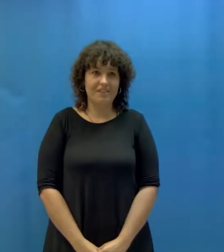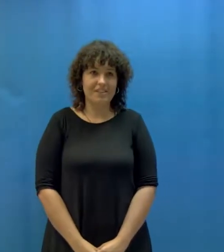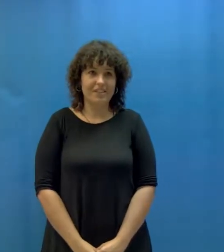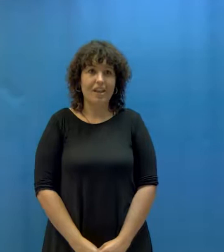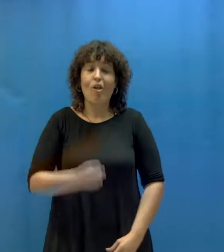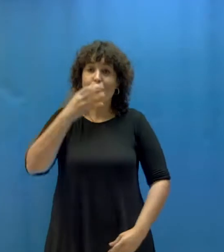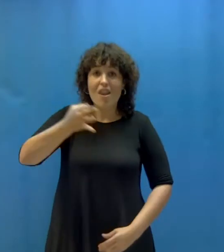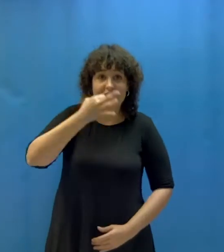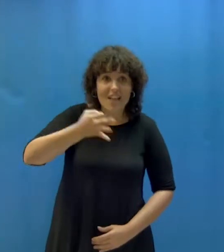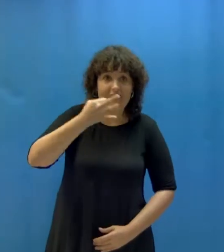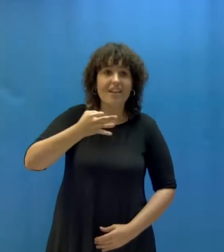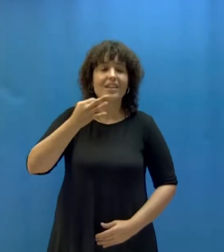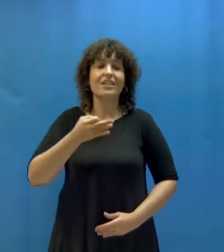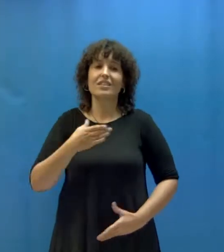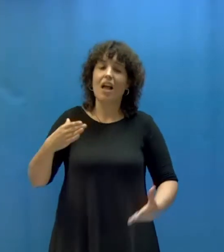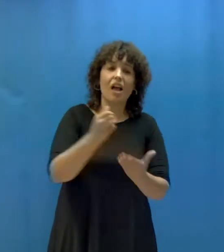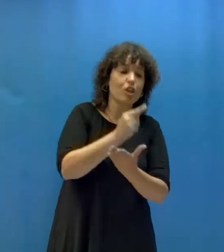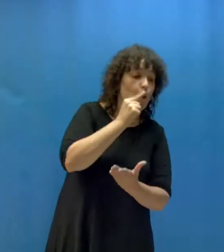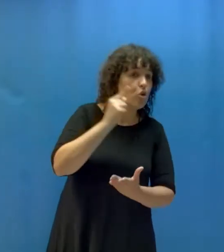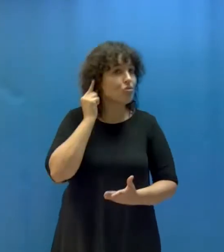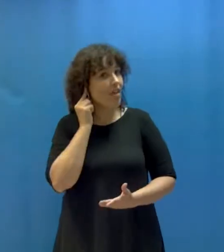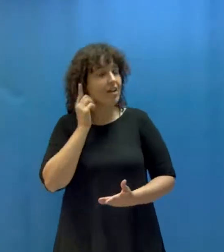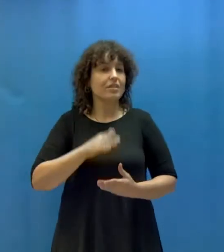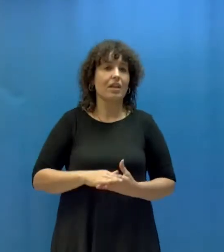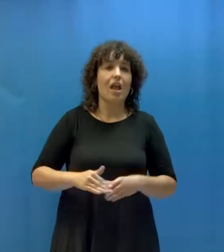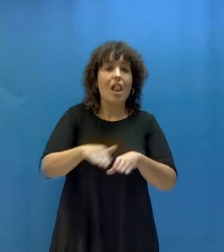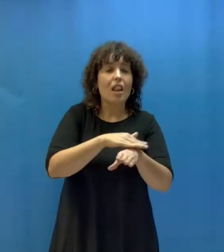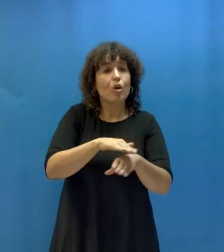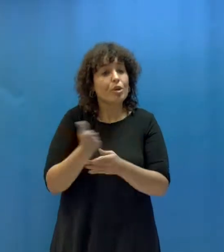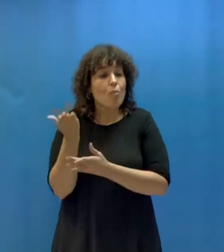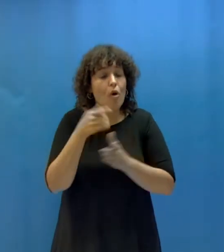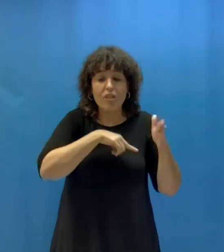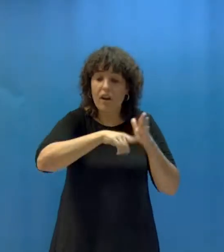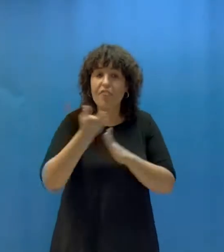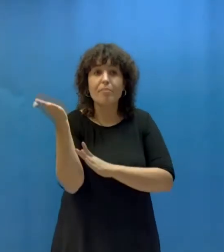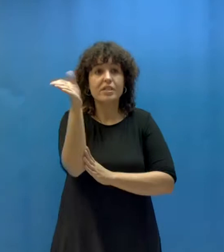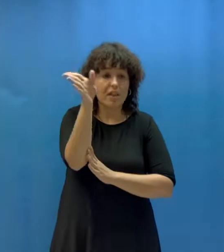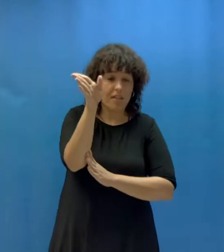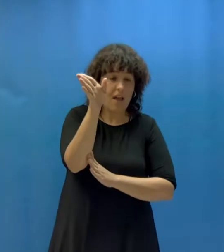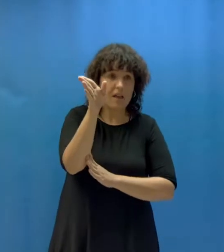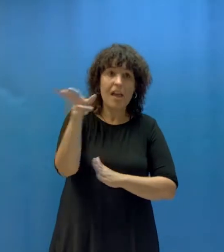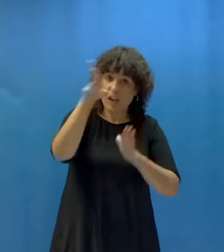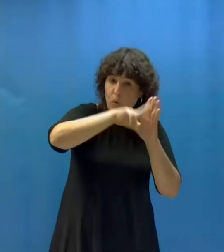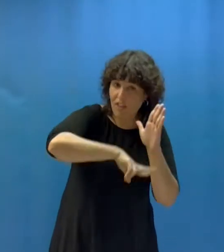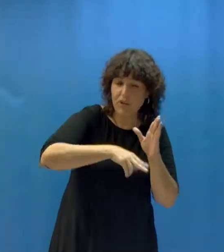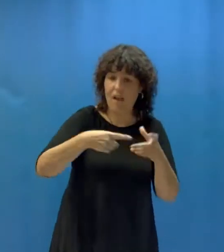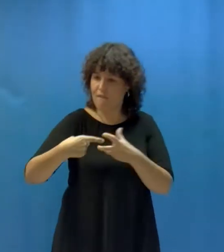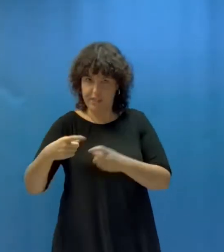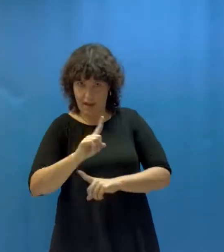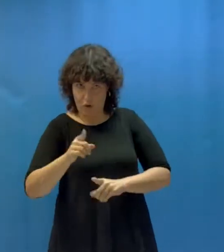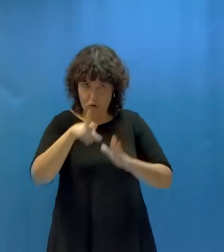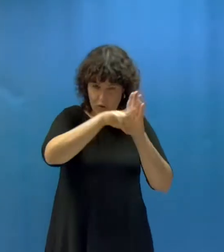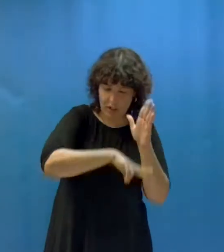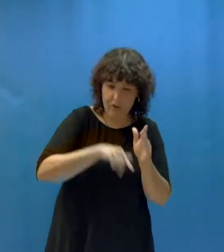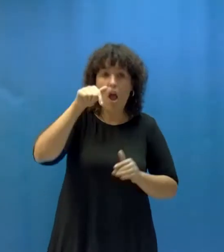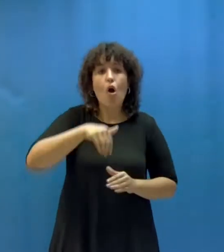Bona vesprada a totes i a tots. El govern presenta aquesta ordenança reguladora, que no fiscal, avui en aquest ple i votarem